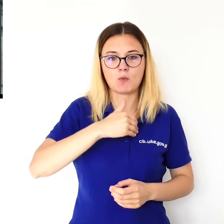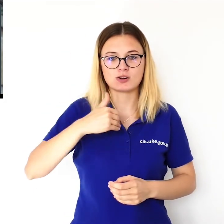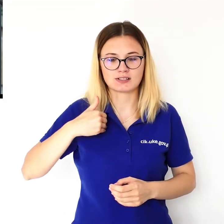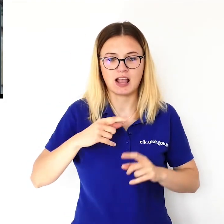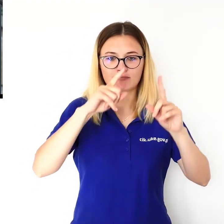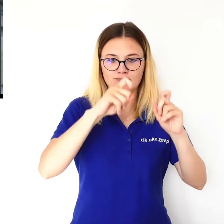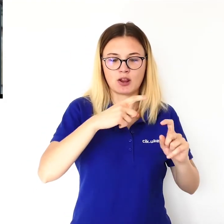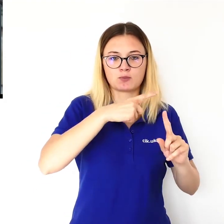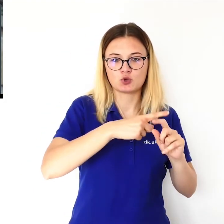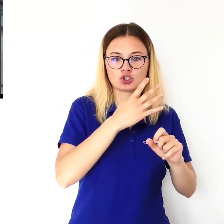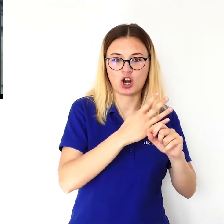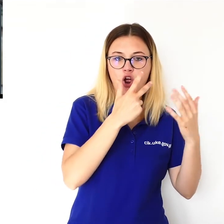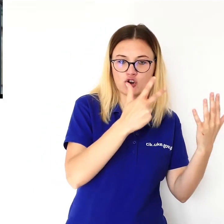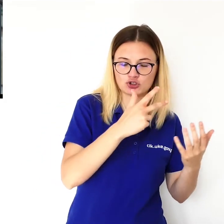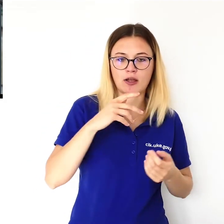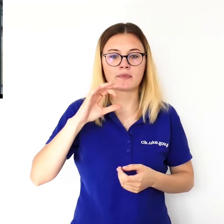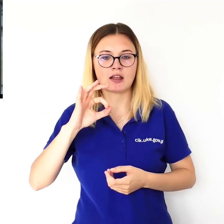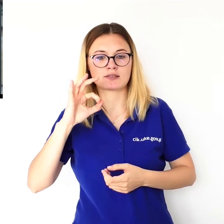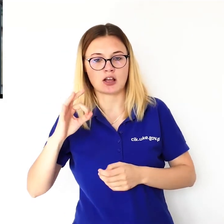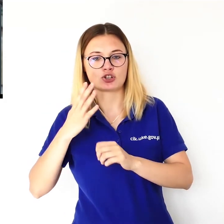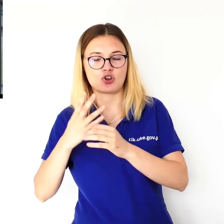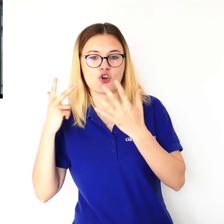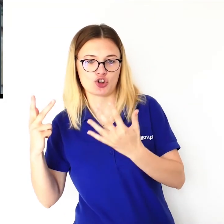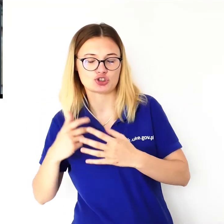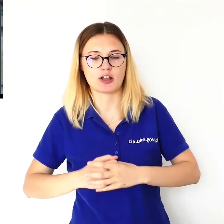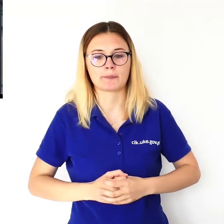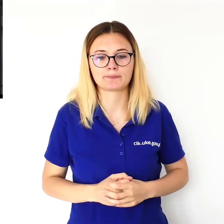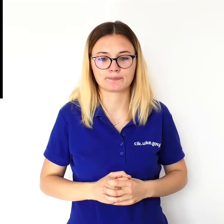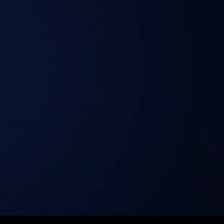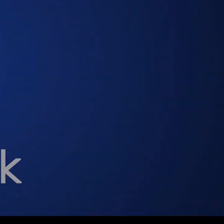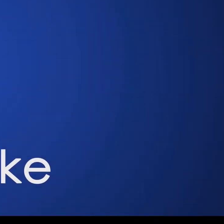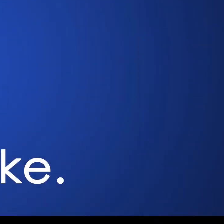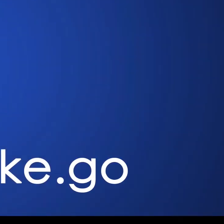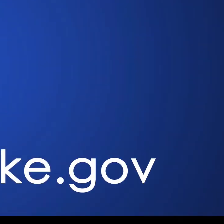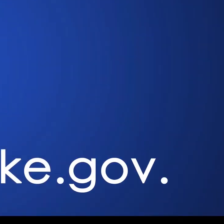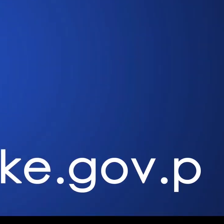kierunkowy do Polski to plus 48 lub 0048.